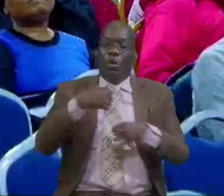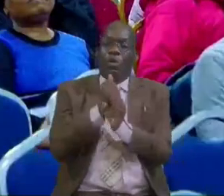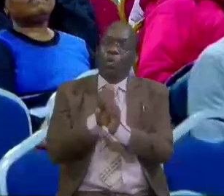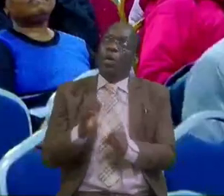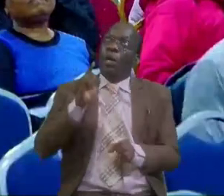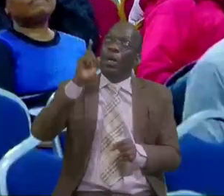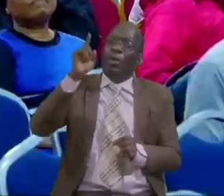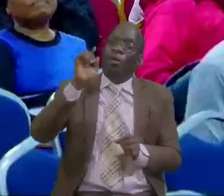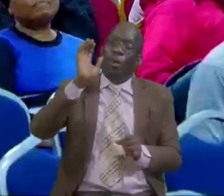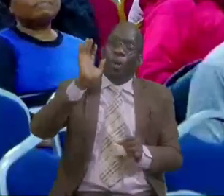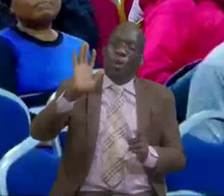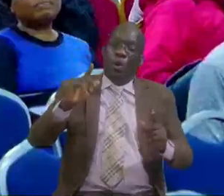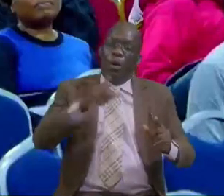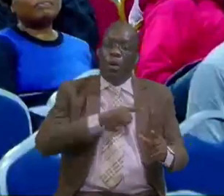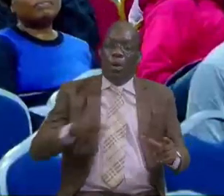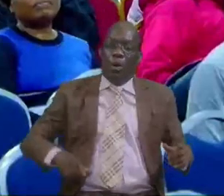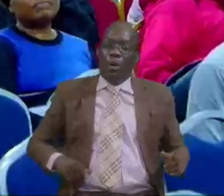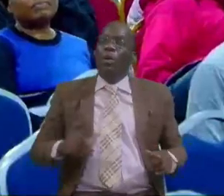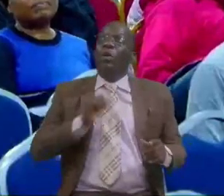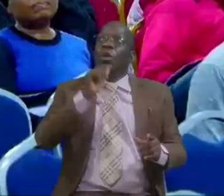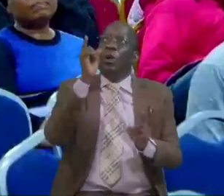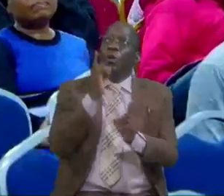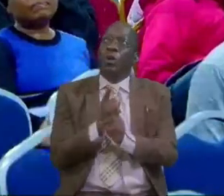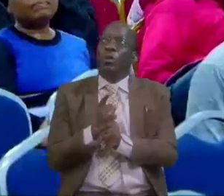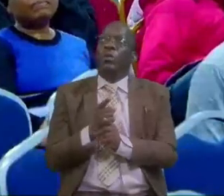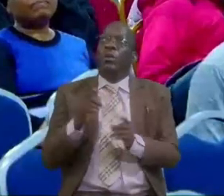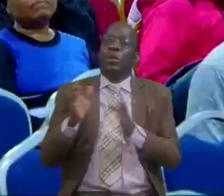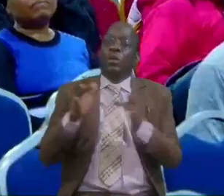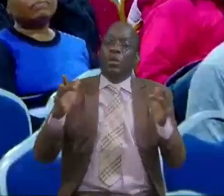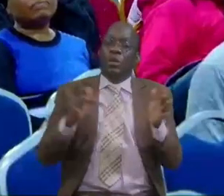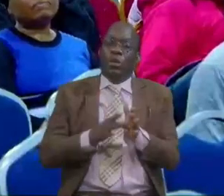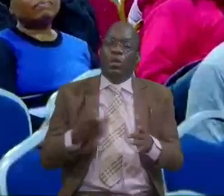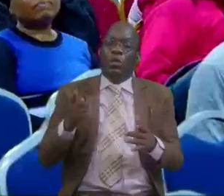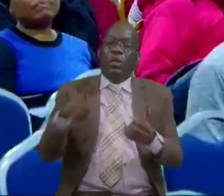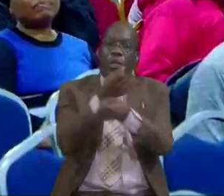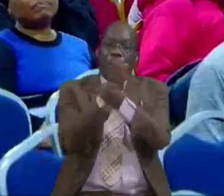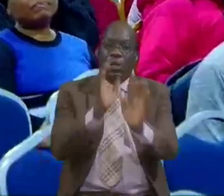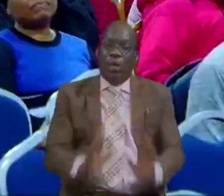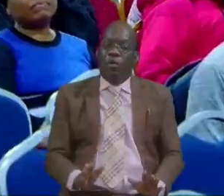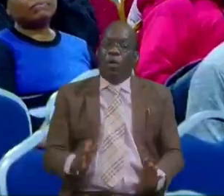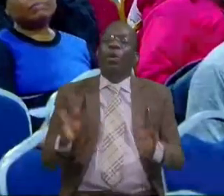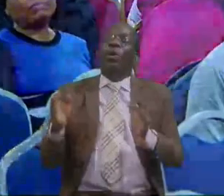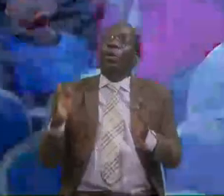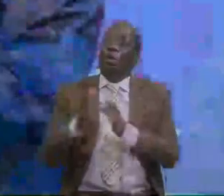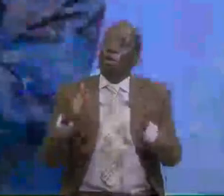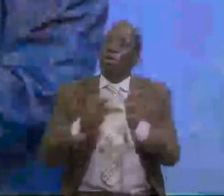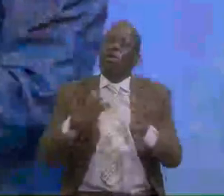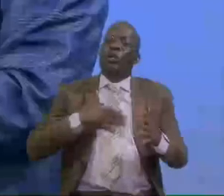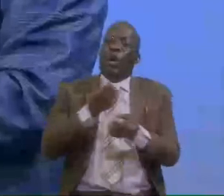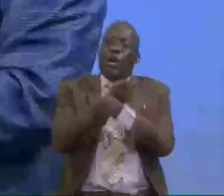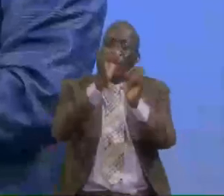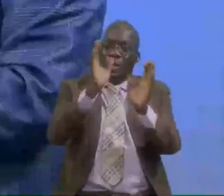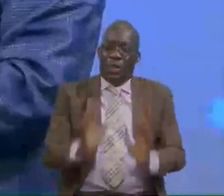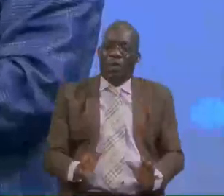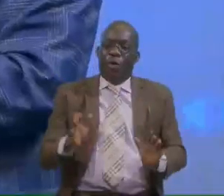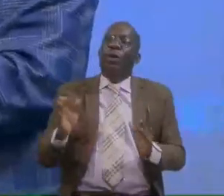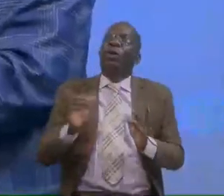Seigneur. Il n'est pas seulement Jésus-Christ le Sauveur. Il est mon Sauveur. Ce n'est pas seulement Jésus le